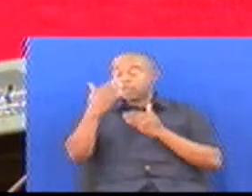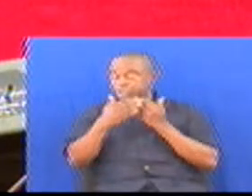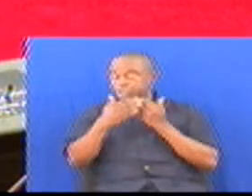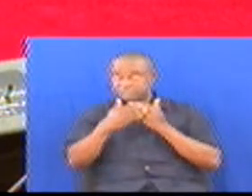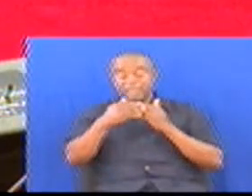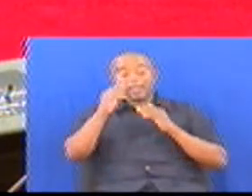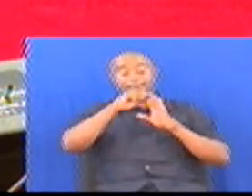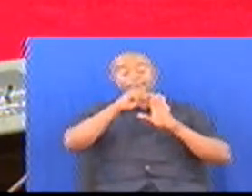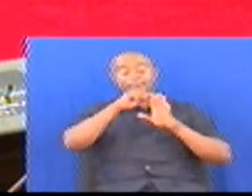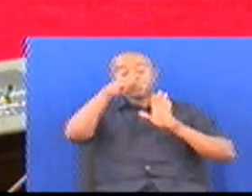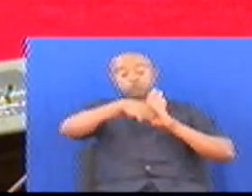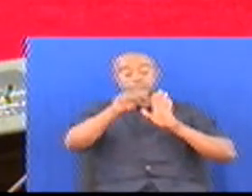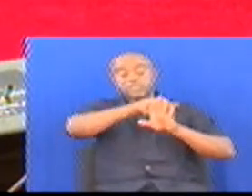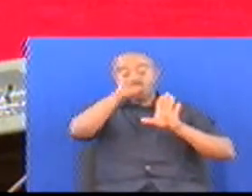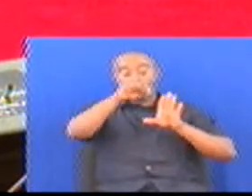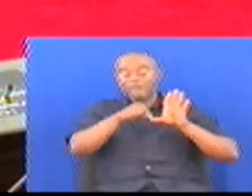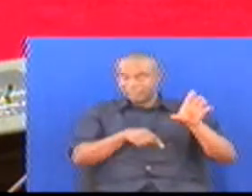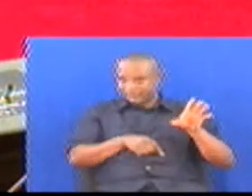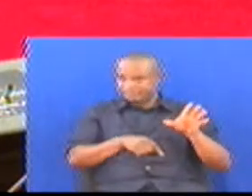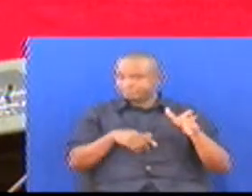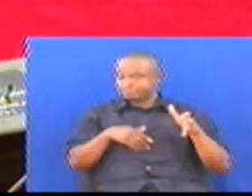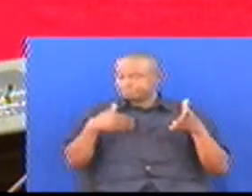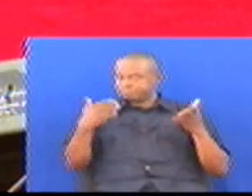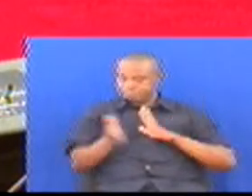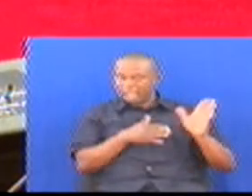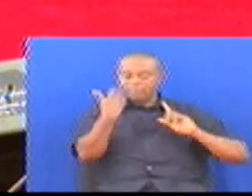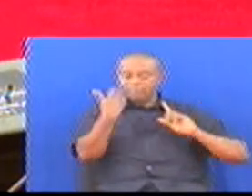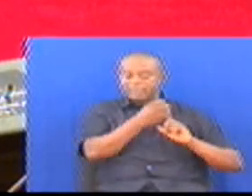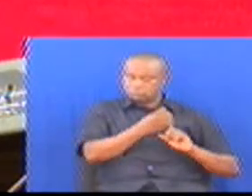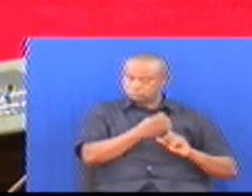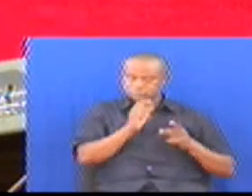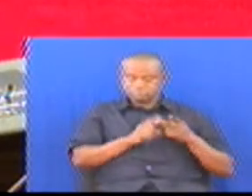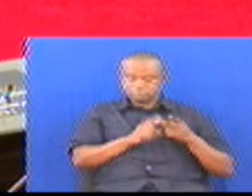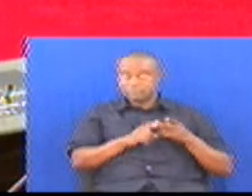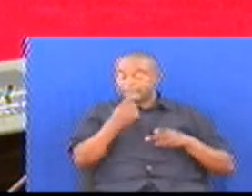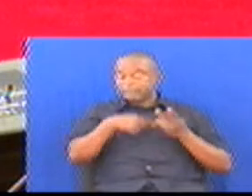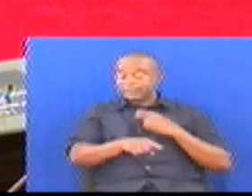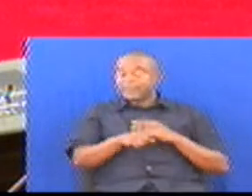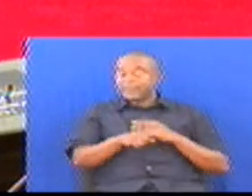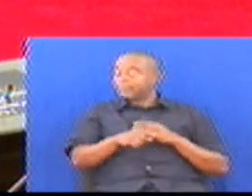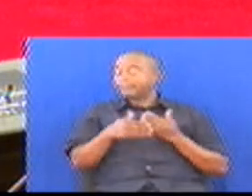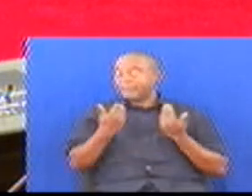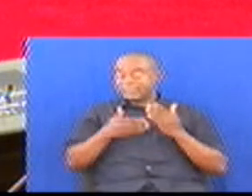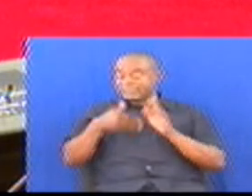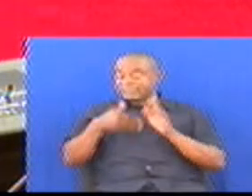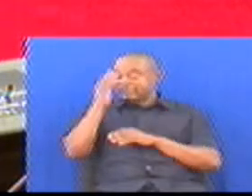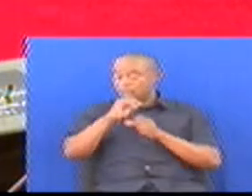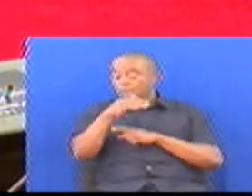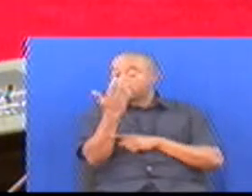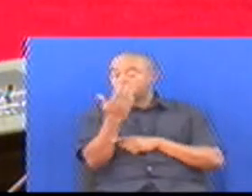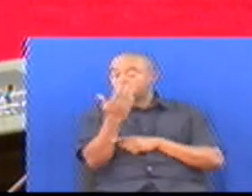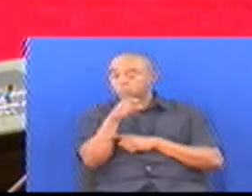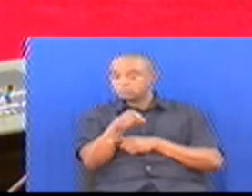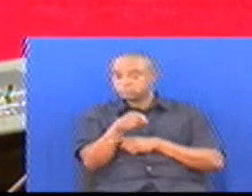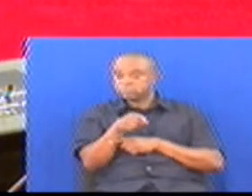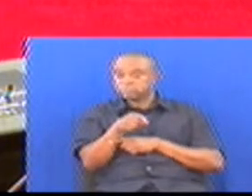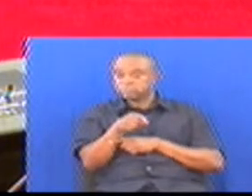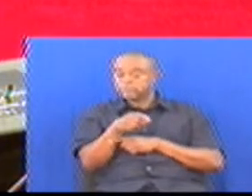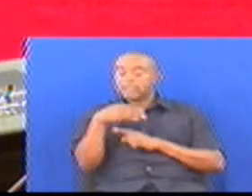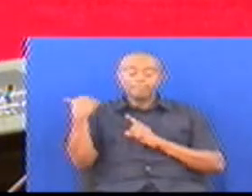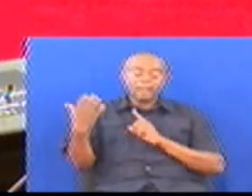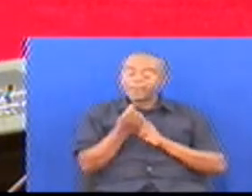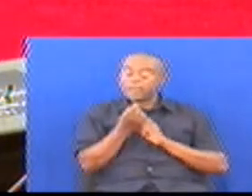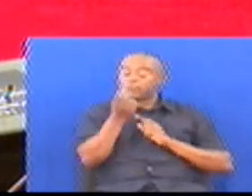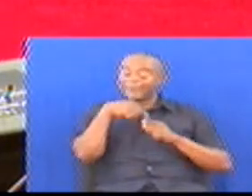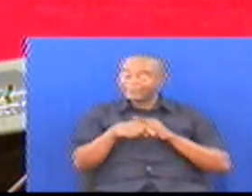Afrika SADC. Mapato. Mheshimiwa Spika, katika kipindi cha uongozi wa serikali ya awamu ya 5, mapato